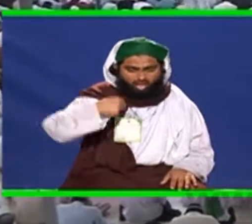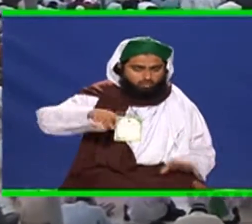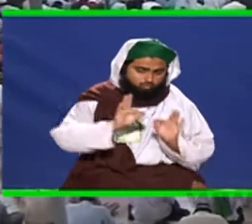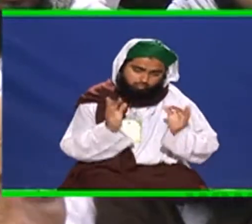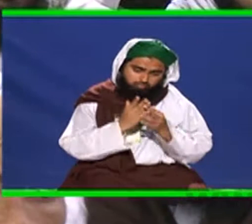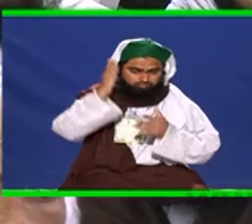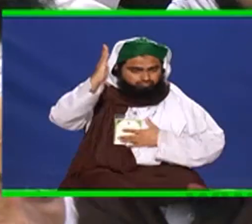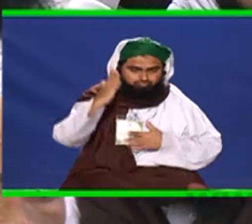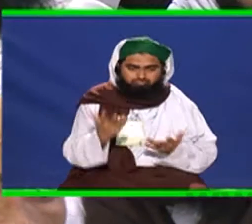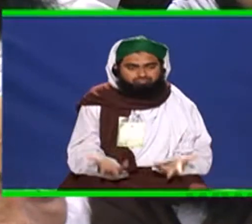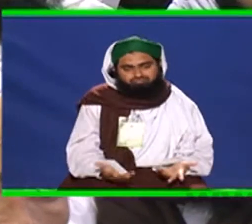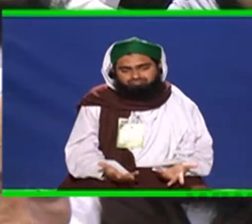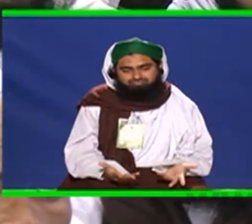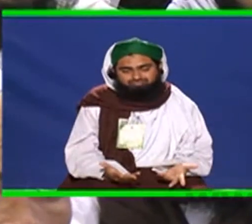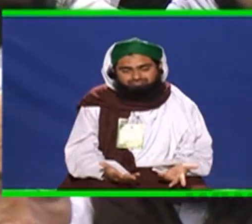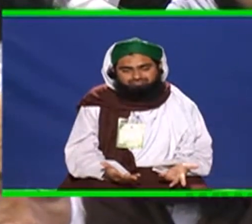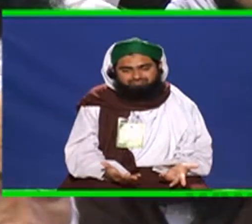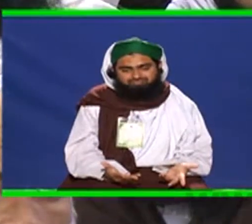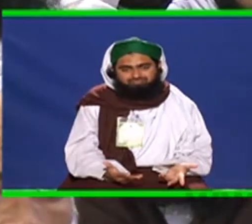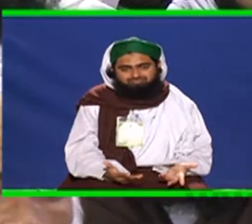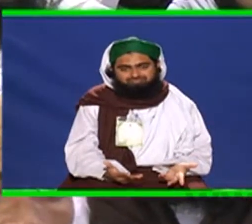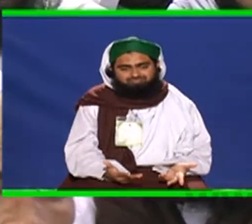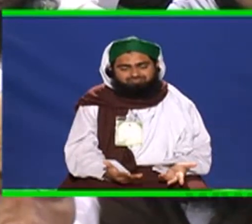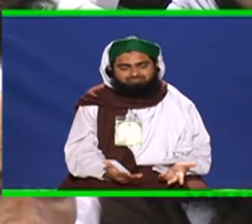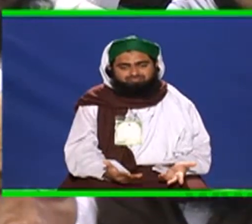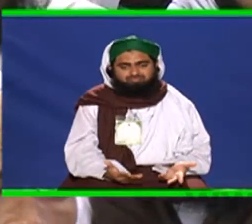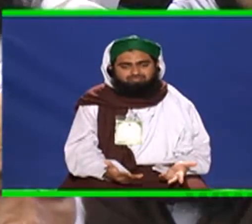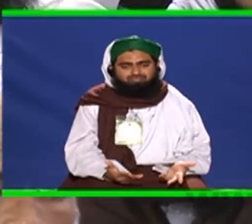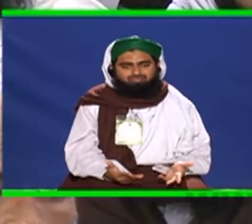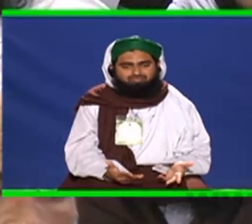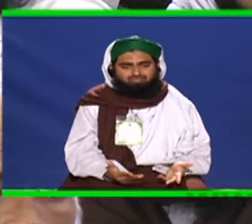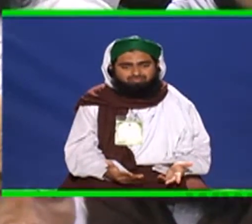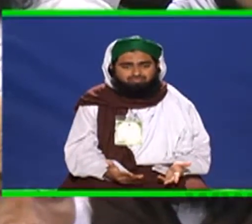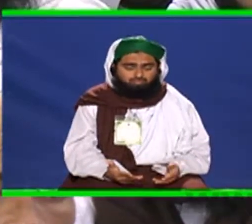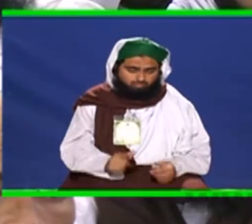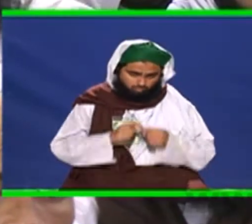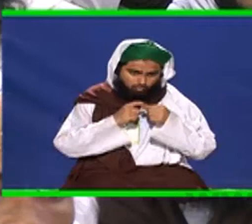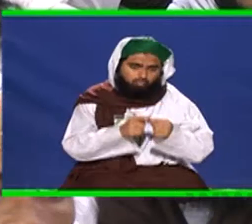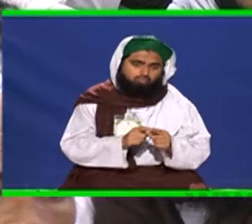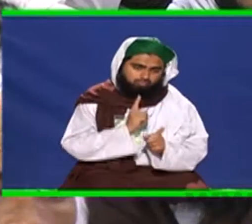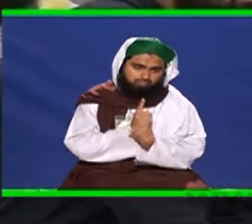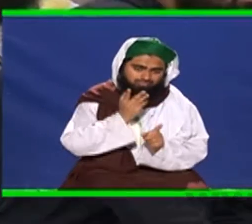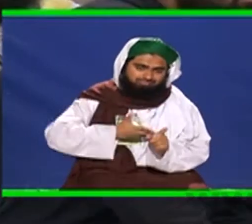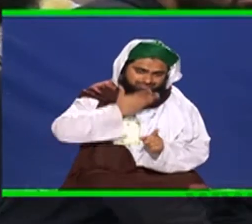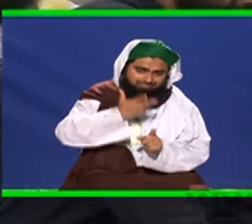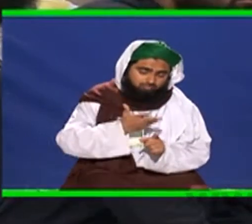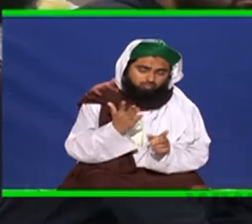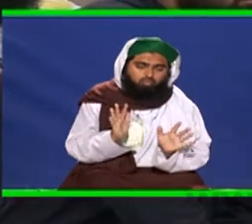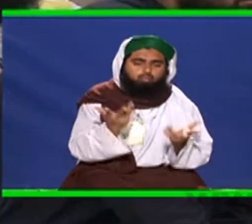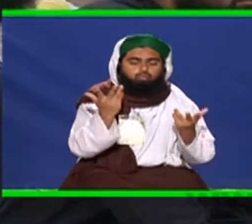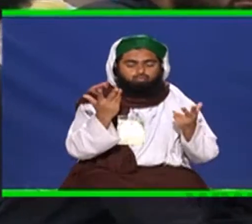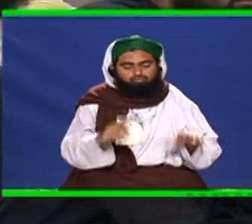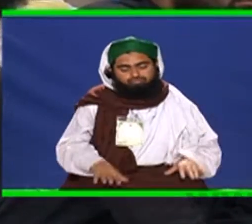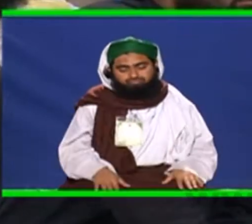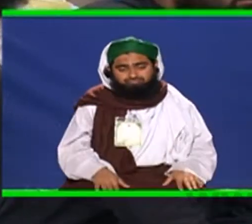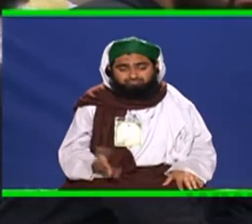उतारे, काफी लोगों को याद नहीं। माशाअल्लाह, बहुत अच्छा। ये इसलिए आपको इस तरह में मतलब जरा